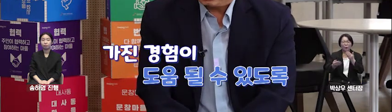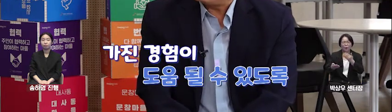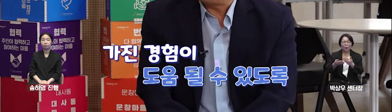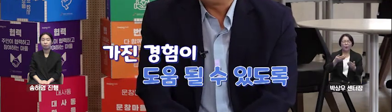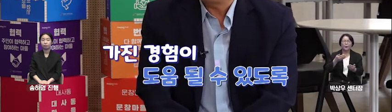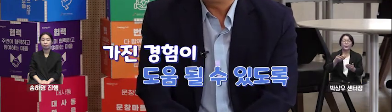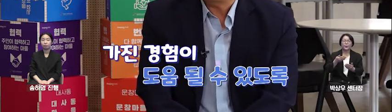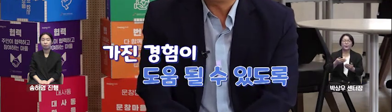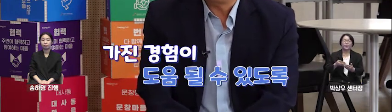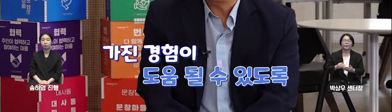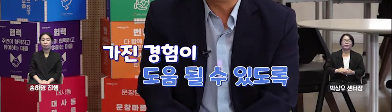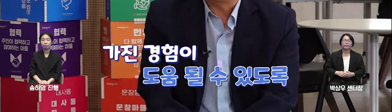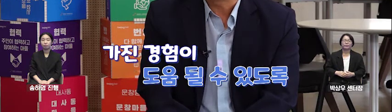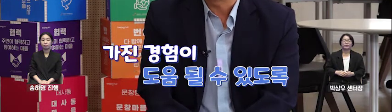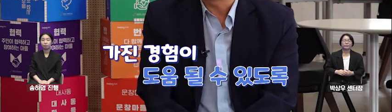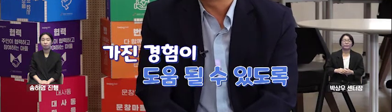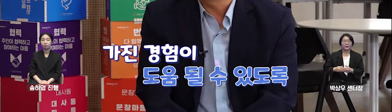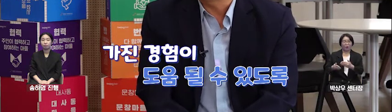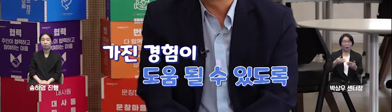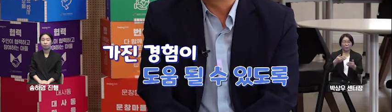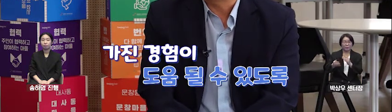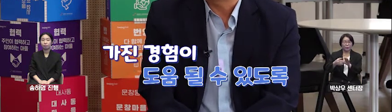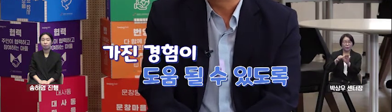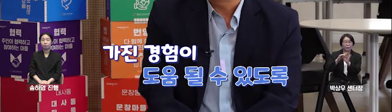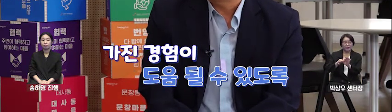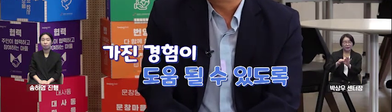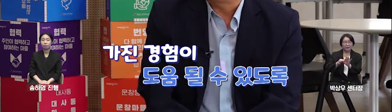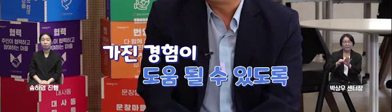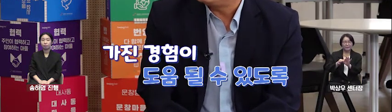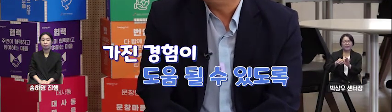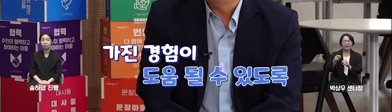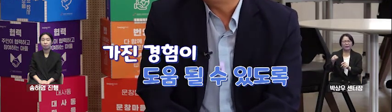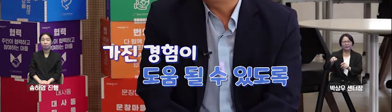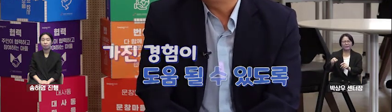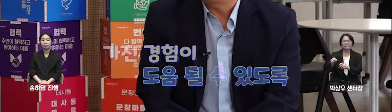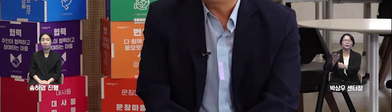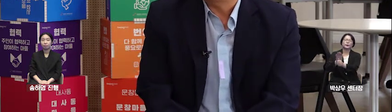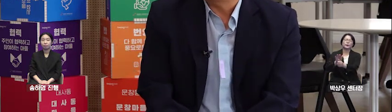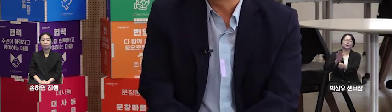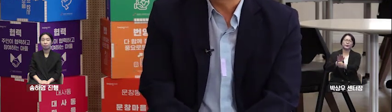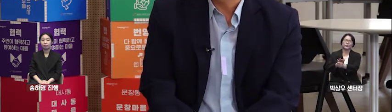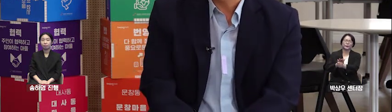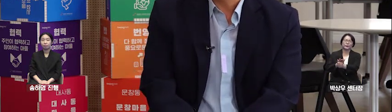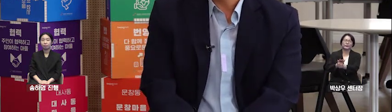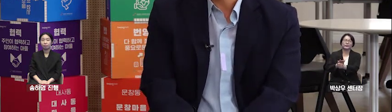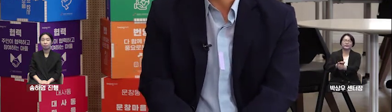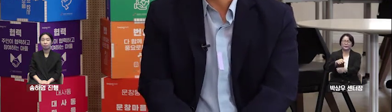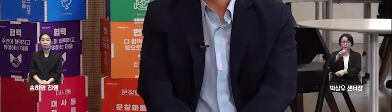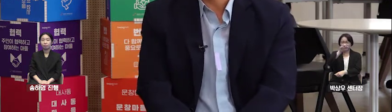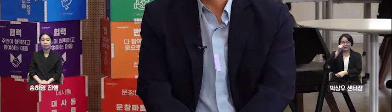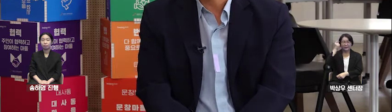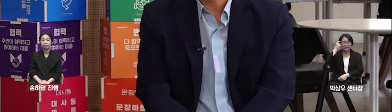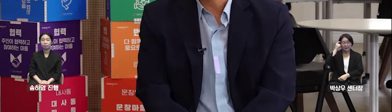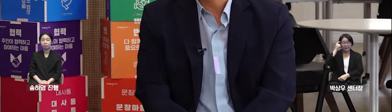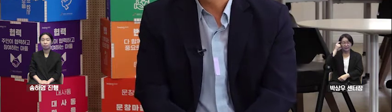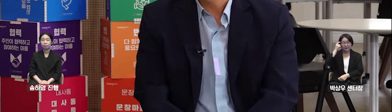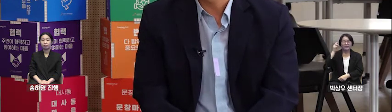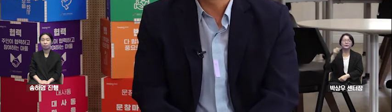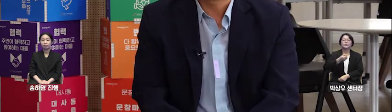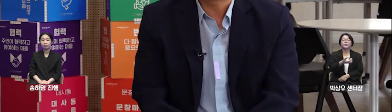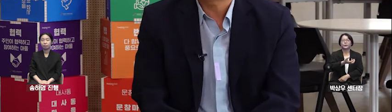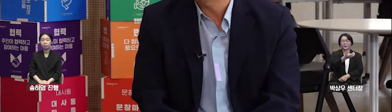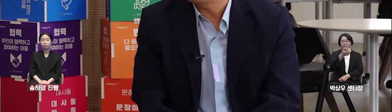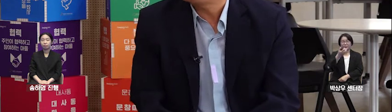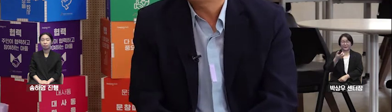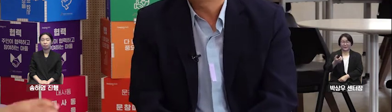것들이 좀 조금이나마 도움이 된다면 한번 오겠다라는 생각이 있어서요. 잠시 이렇게